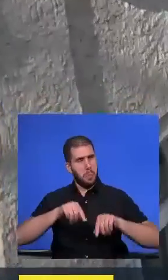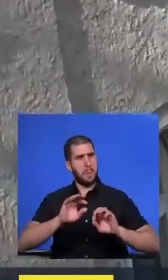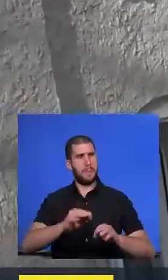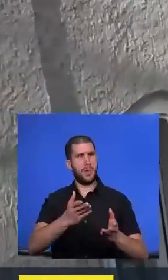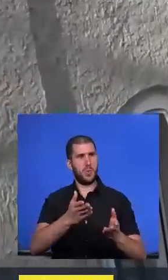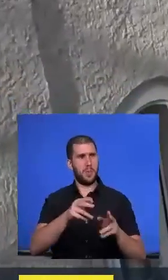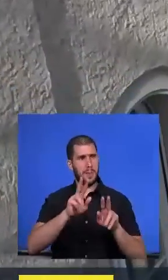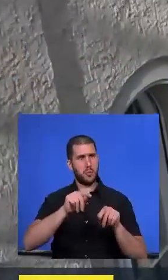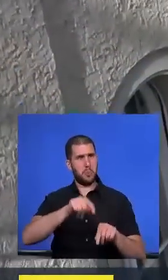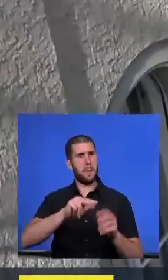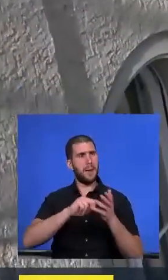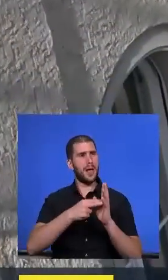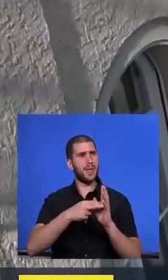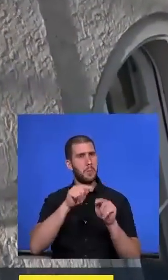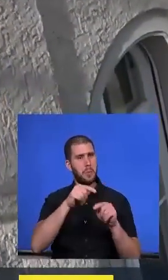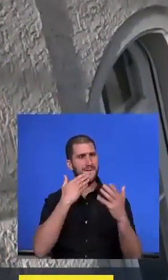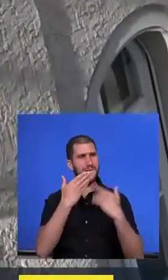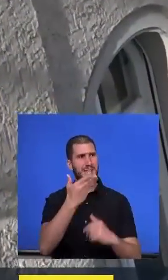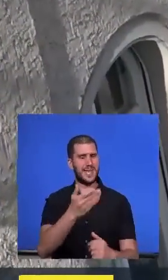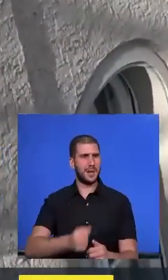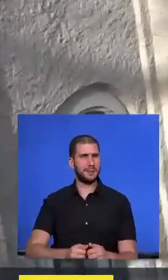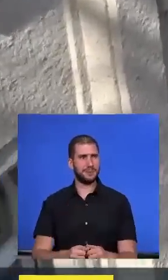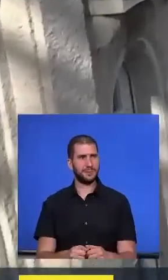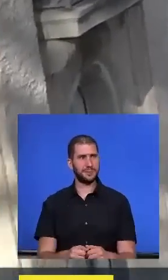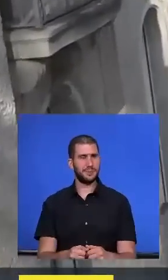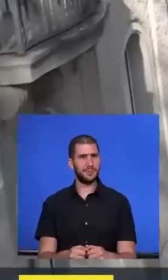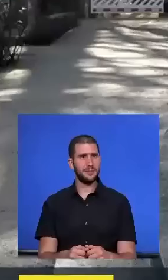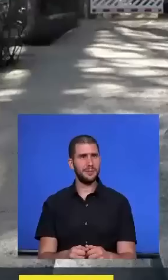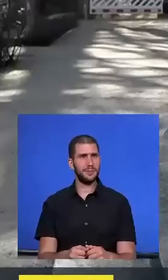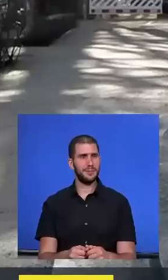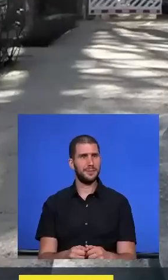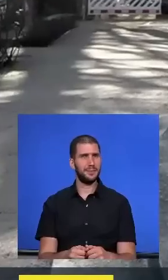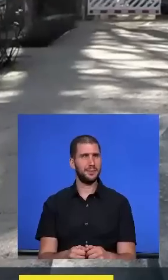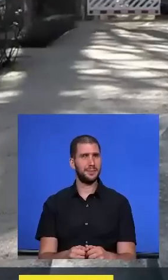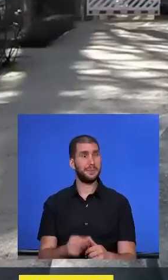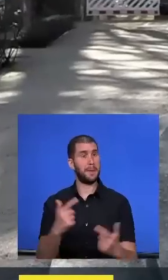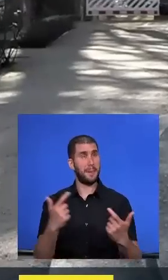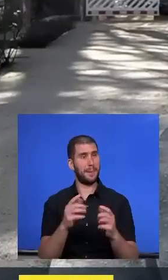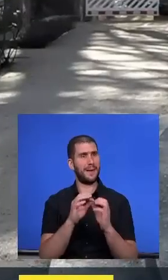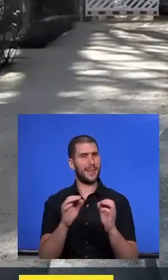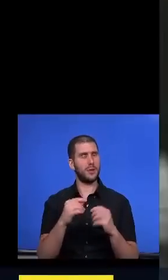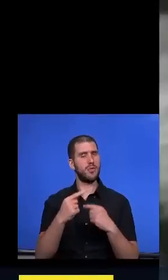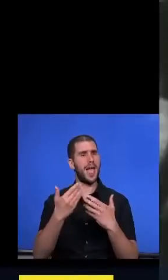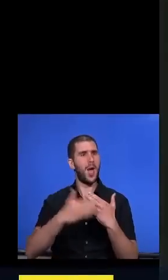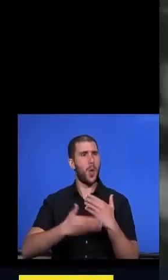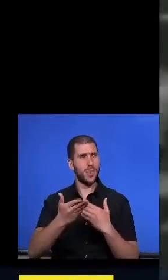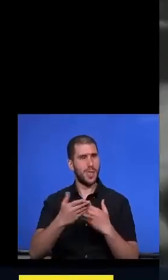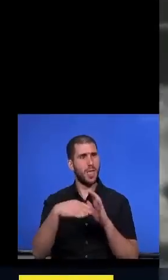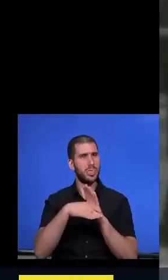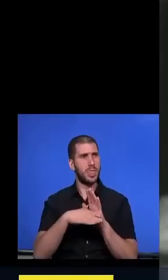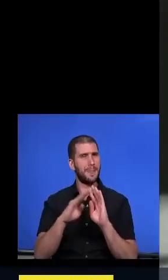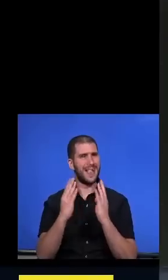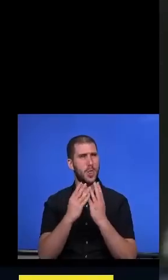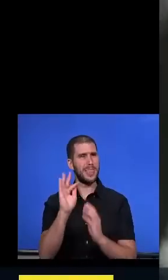ממש פה, בחדר הזה, זה החדר איפה שהתקיימה הוועידה. המלחמה נכנסת לשנתה האחרונה. תנאים בגטו